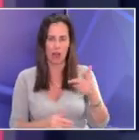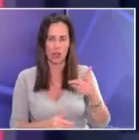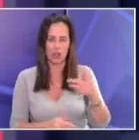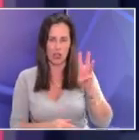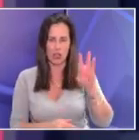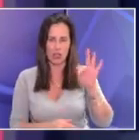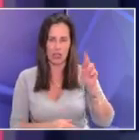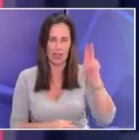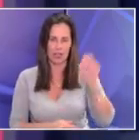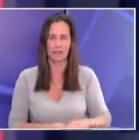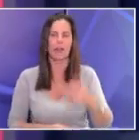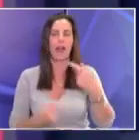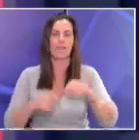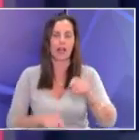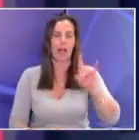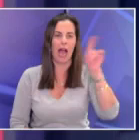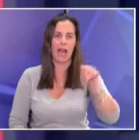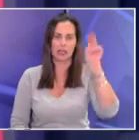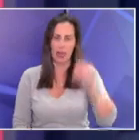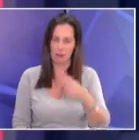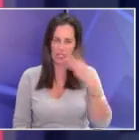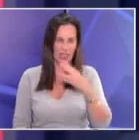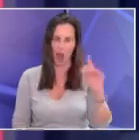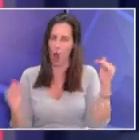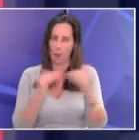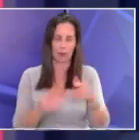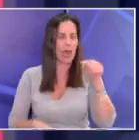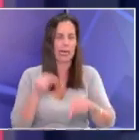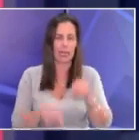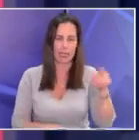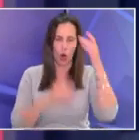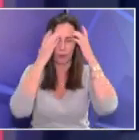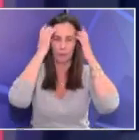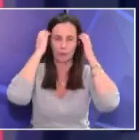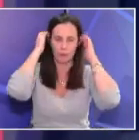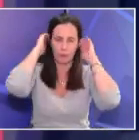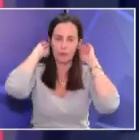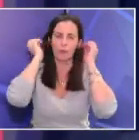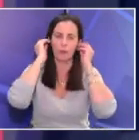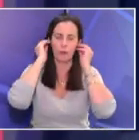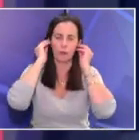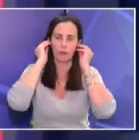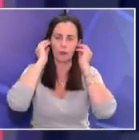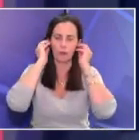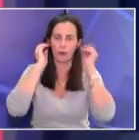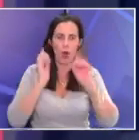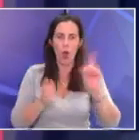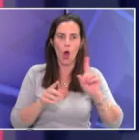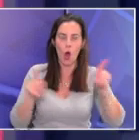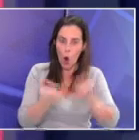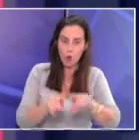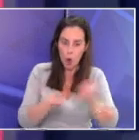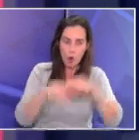עשה, חבר הכנסת אורן חזן פנה בשפה גם לא ראויה לחבר הכנסת אילן גילון. לא יום לפני, זה